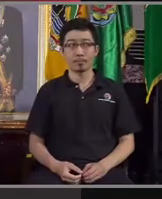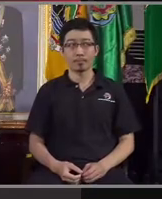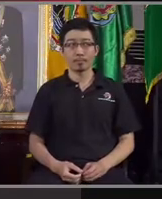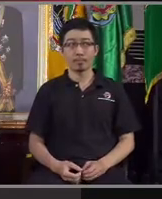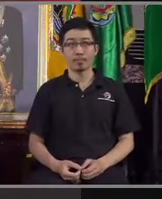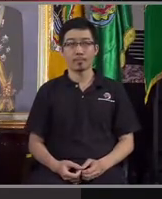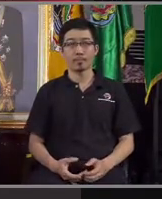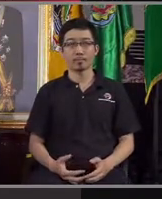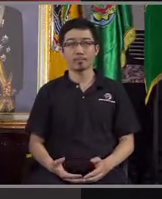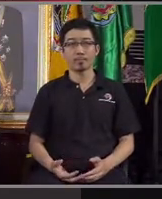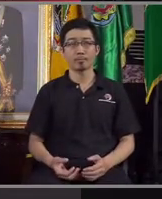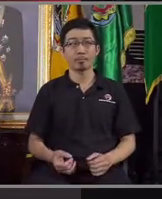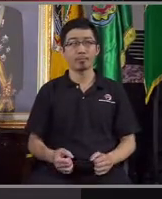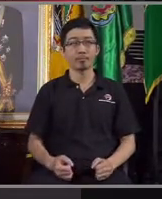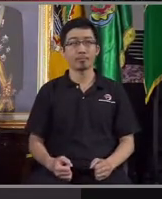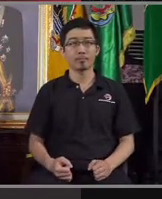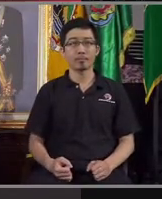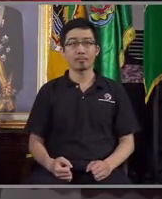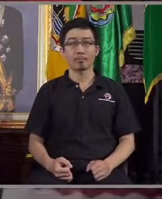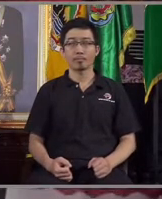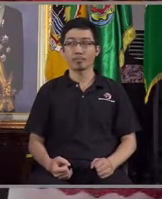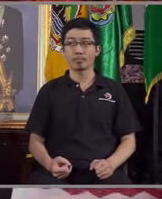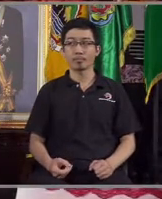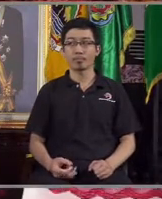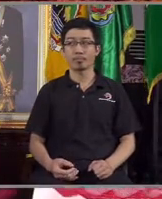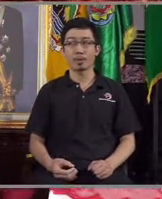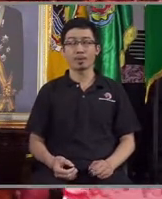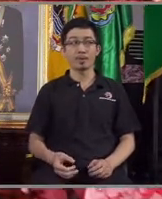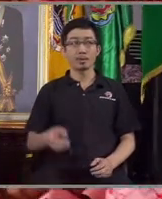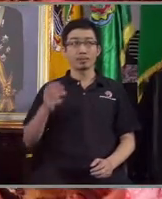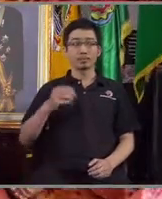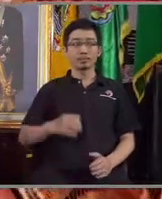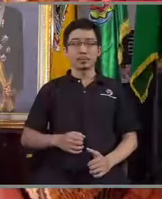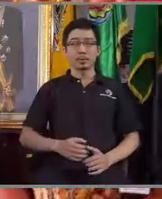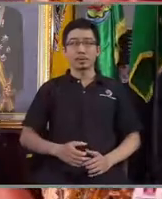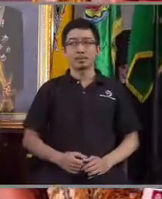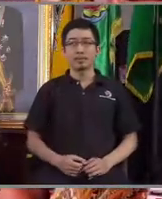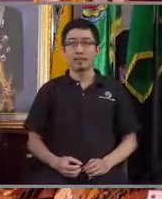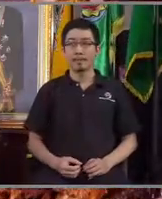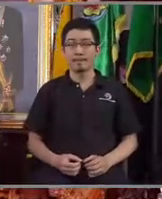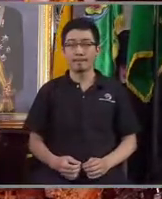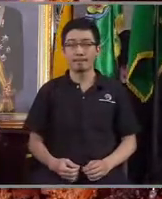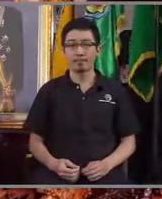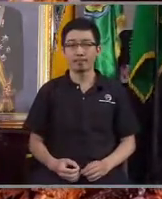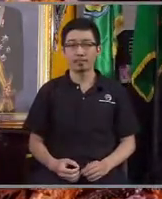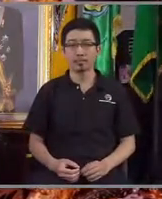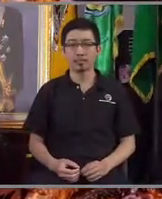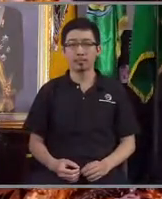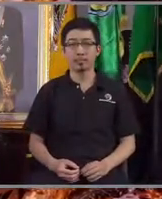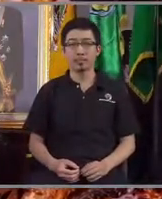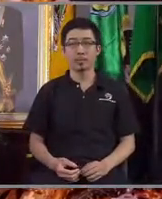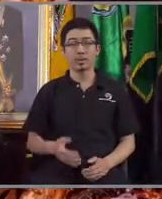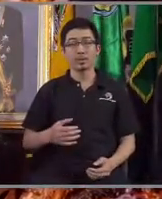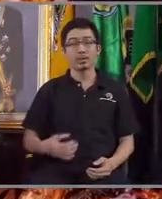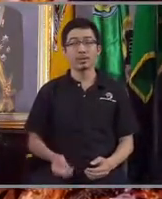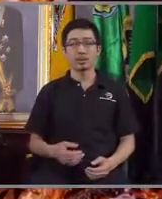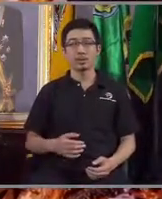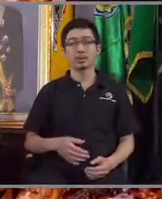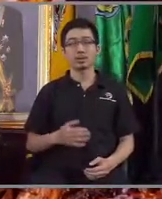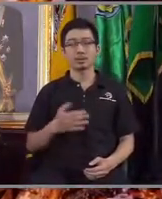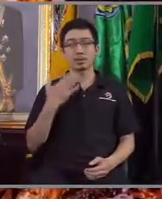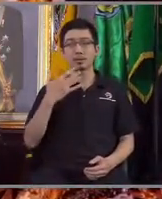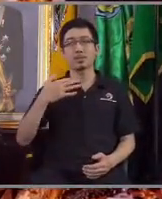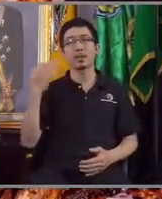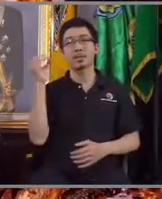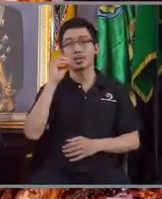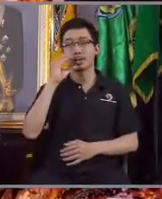memberikan peringatan untuk waktu. Assalamualaikum warahmatullahi wabarakatuh. Selamat pagi, terima kasih Bapak Gubernur, Bapak Wakil